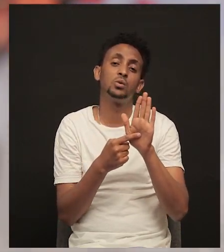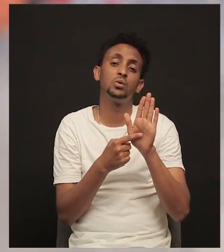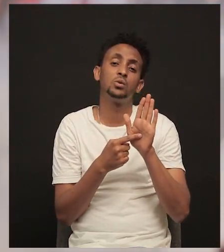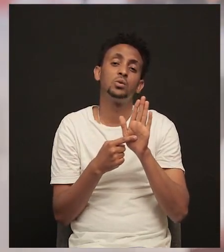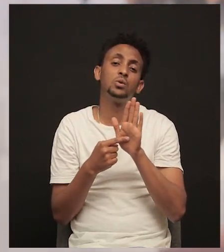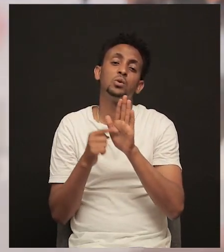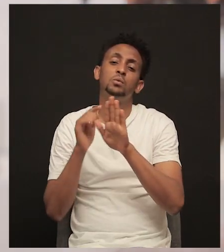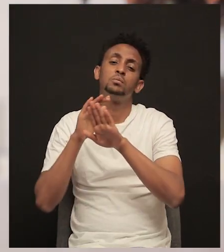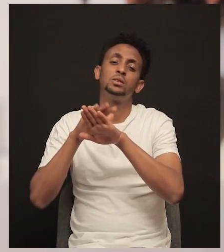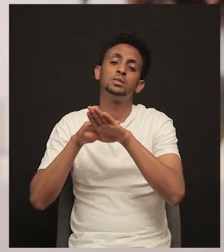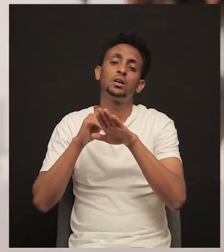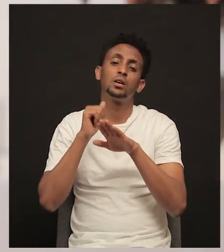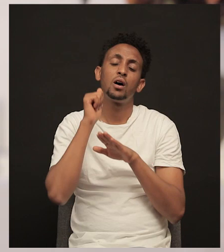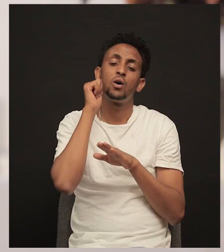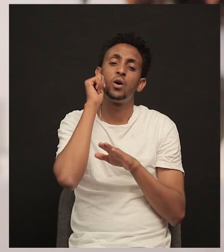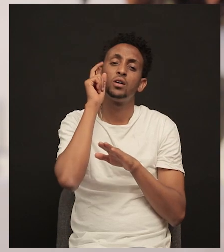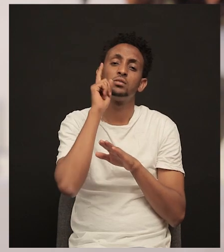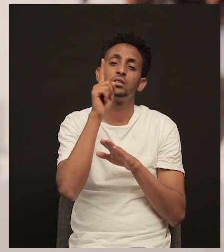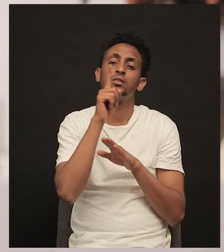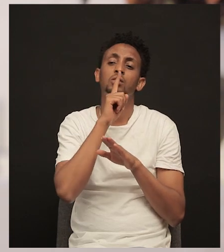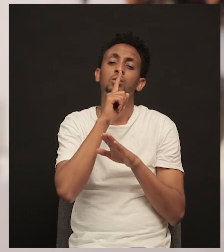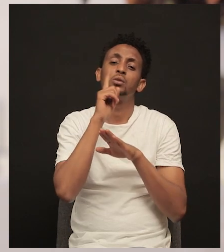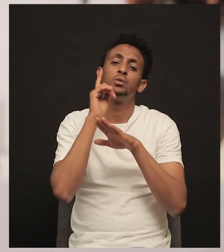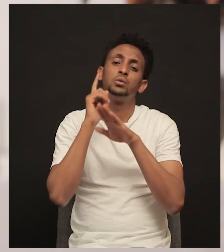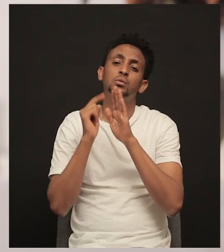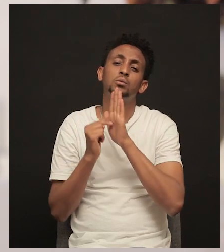የማሳየው የምጠራው አንተን ነው